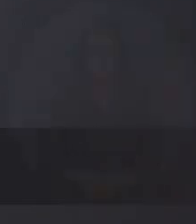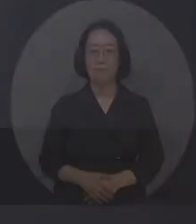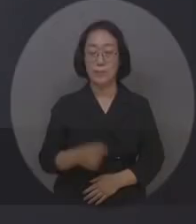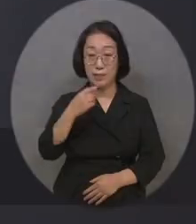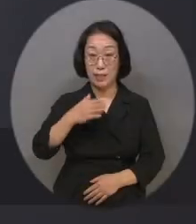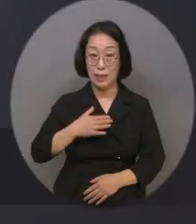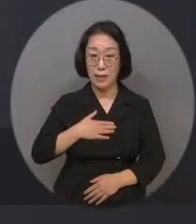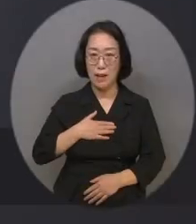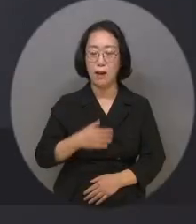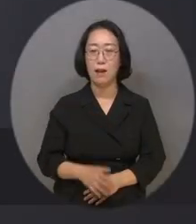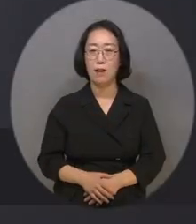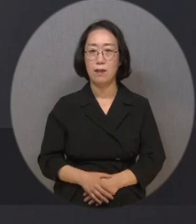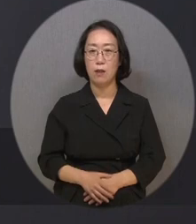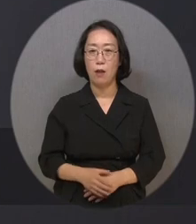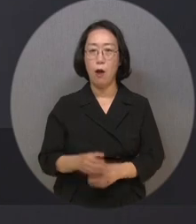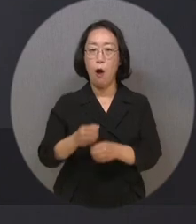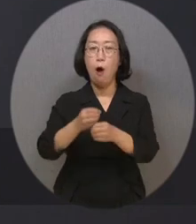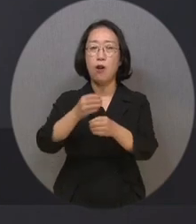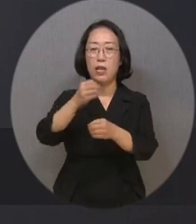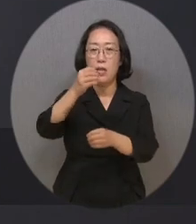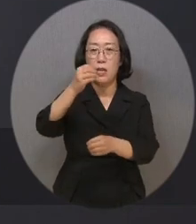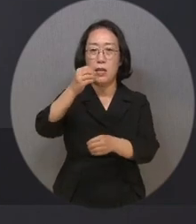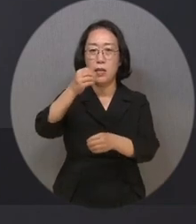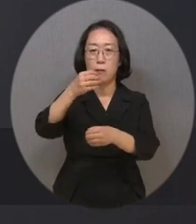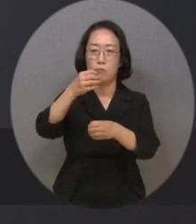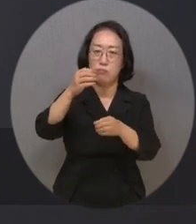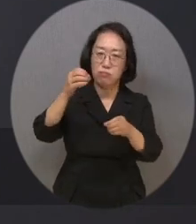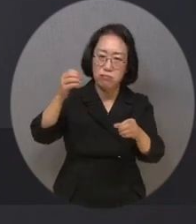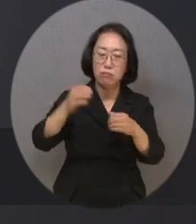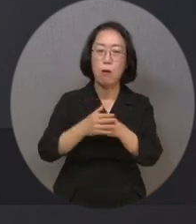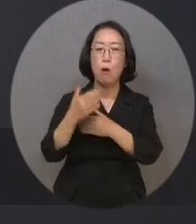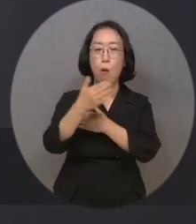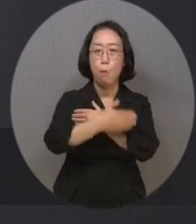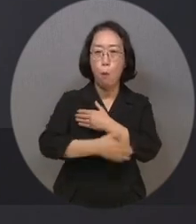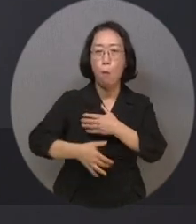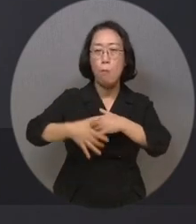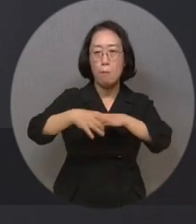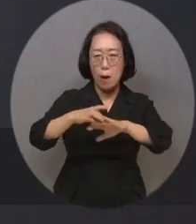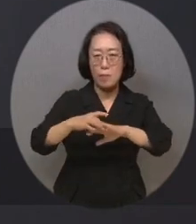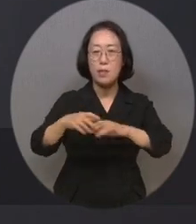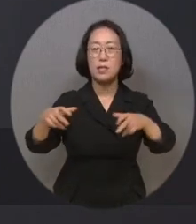제가 지금 현재 경추손상 사지마비 장애인이에요.